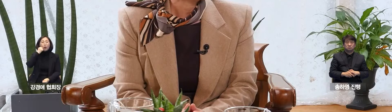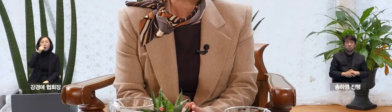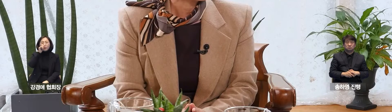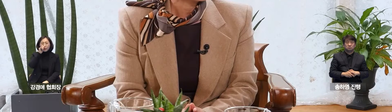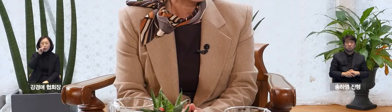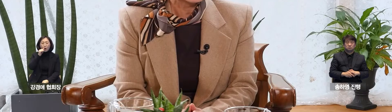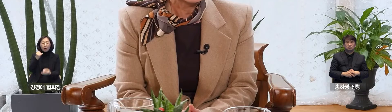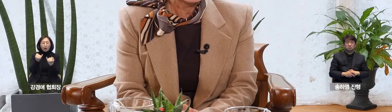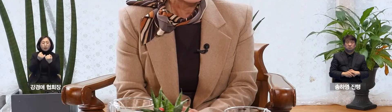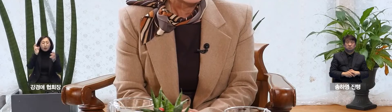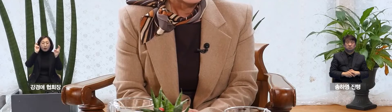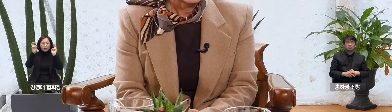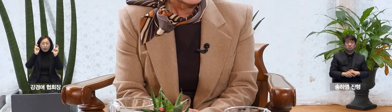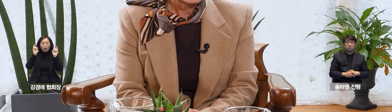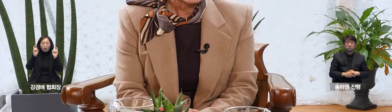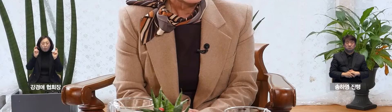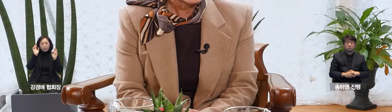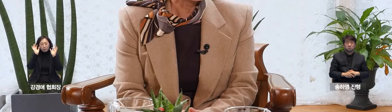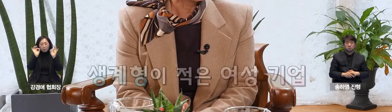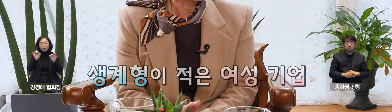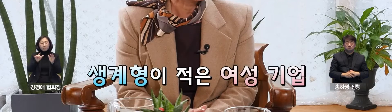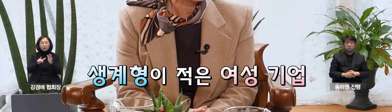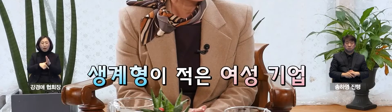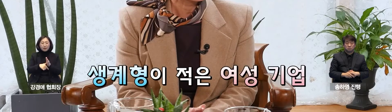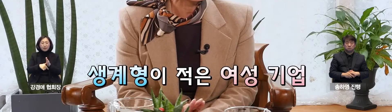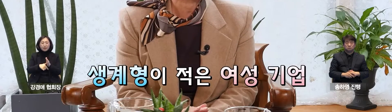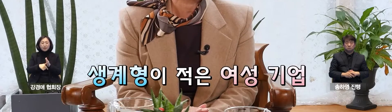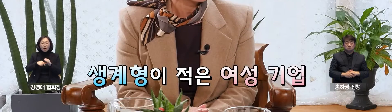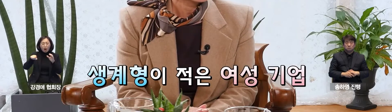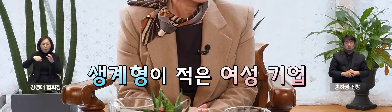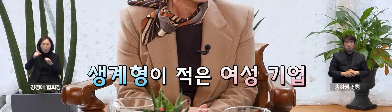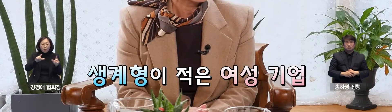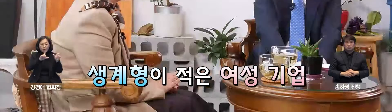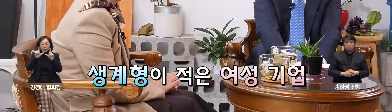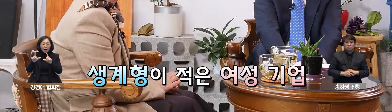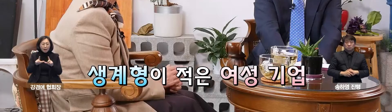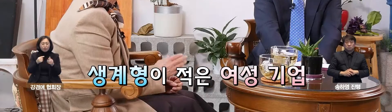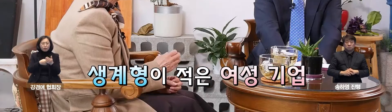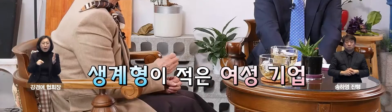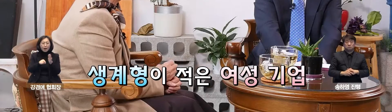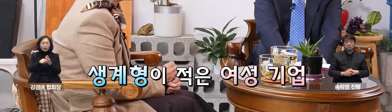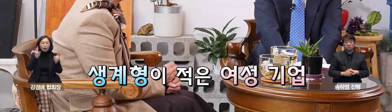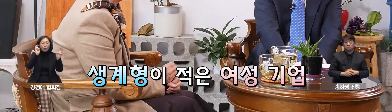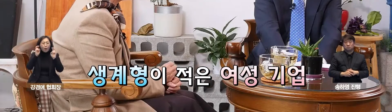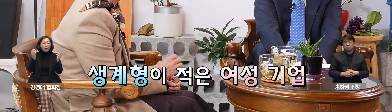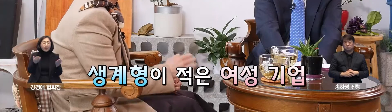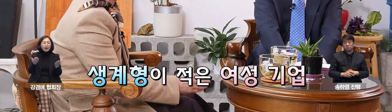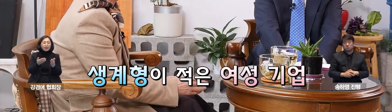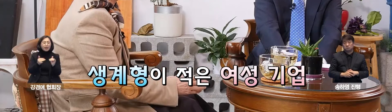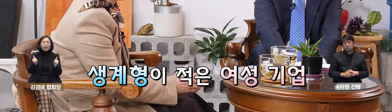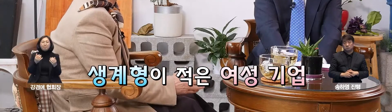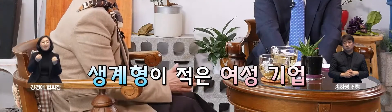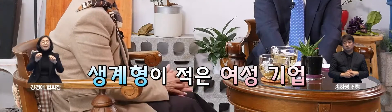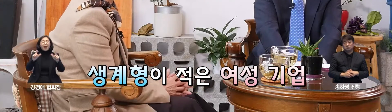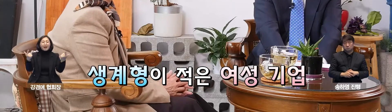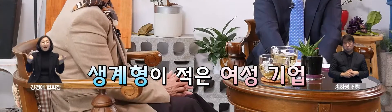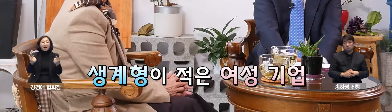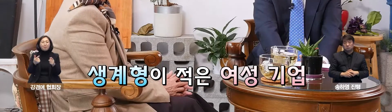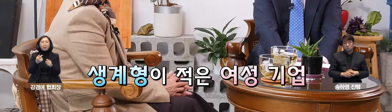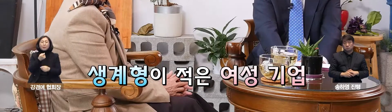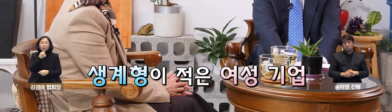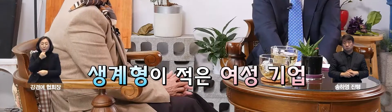벤처 기업으로만 볼 때는 저희는 생계형 기업이 많지는 않아요. 그러니까 소규모 기업은 1인 기업도 있고